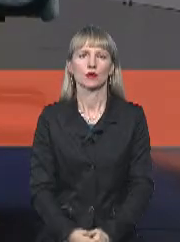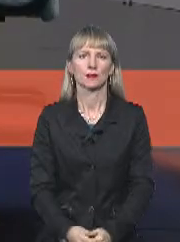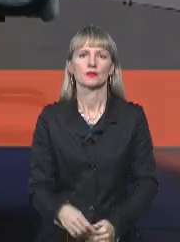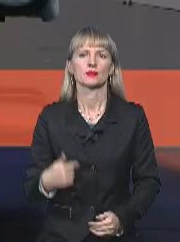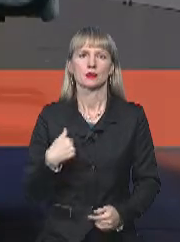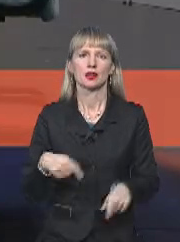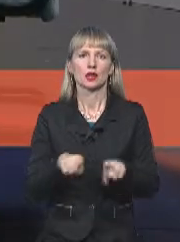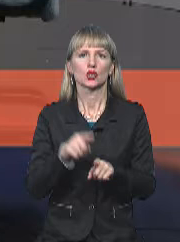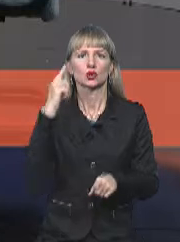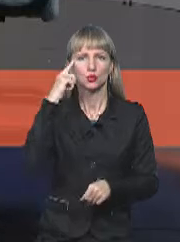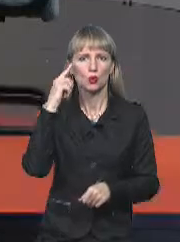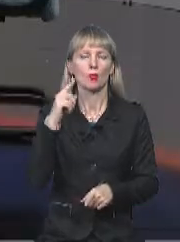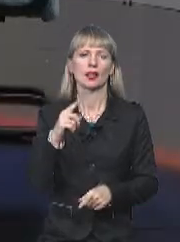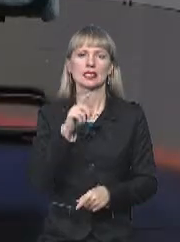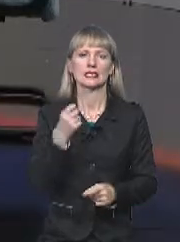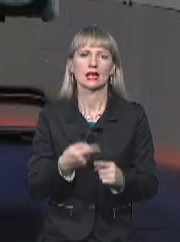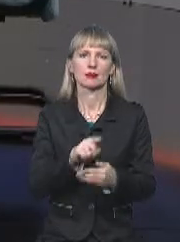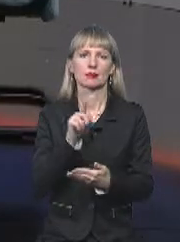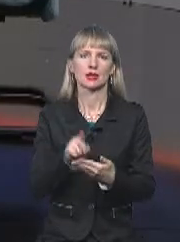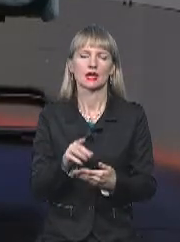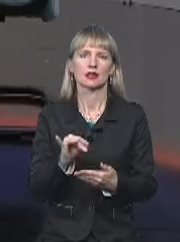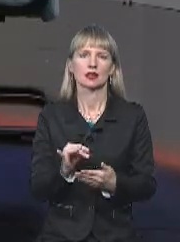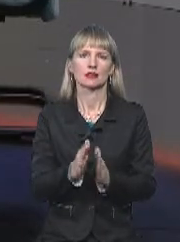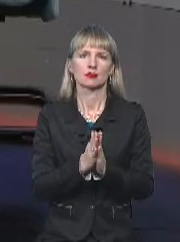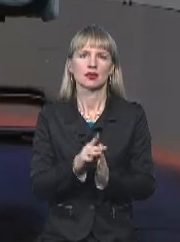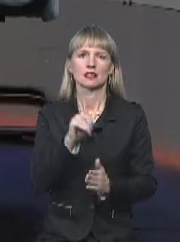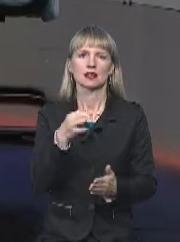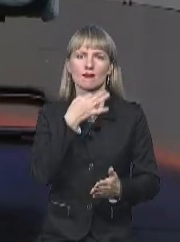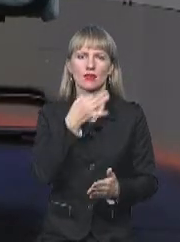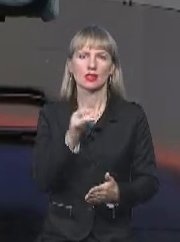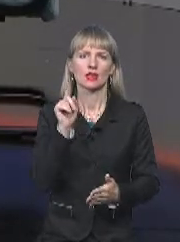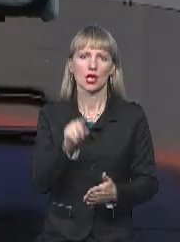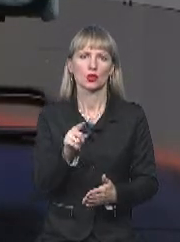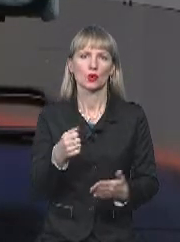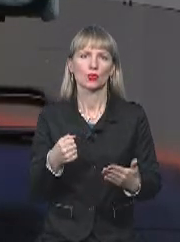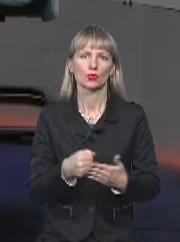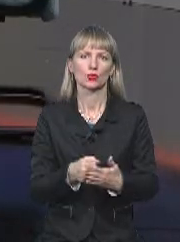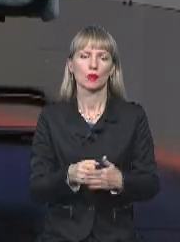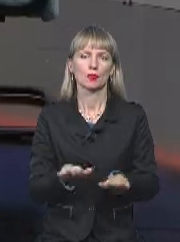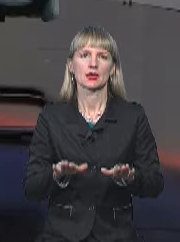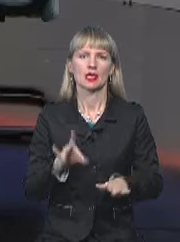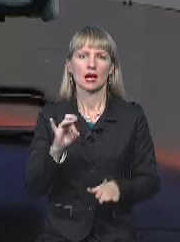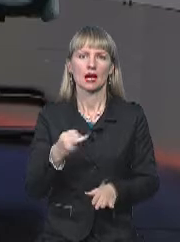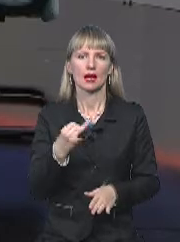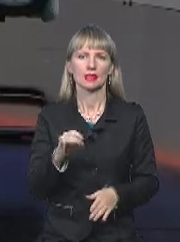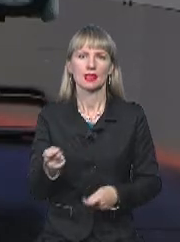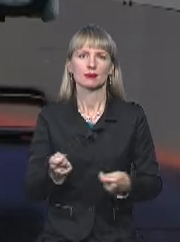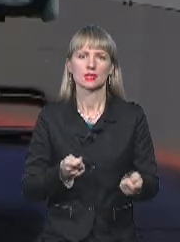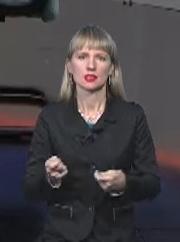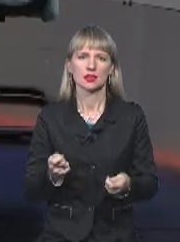теж задумалися над цим питанням і звернулися за відповіддю на нього до місцевої